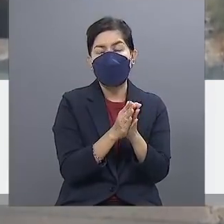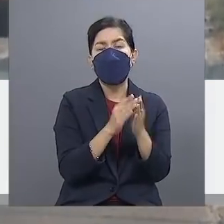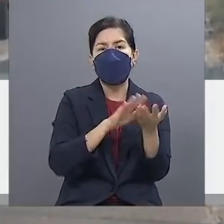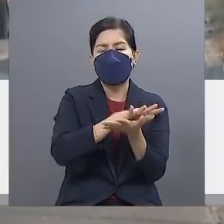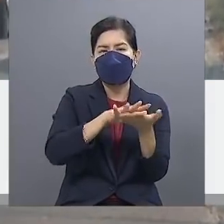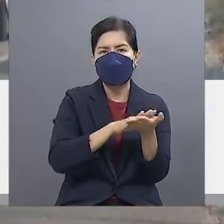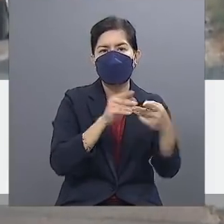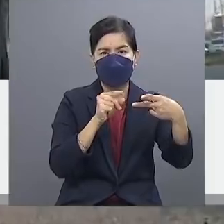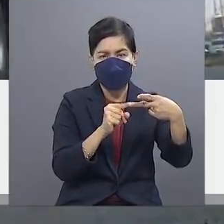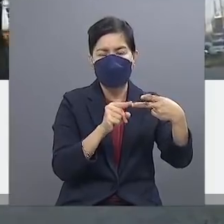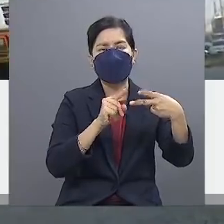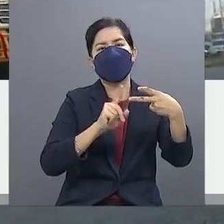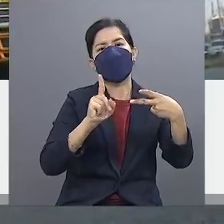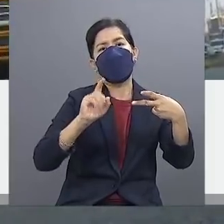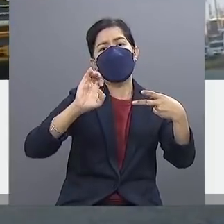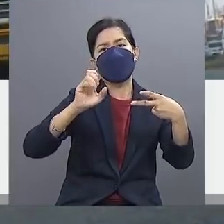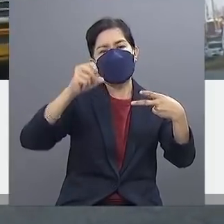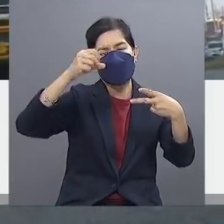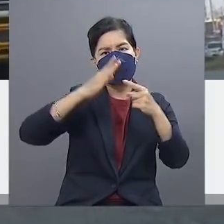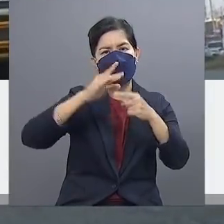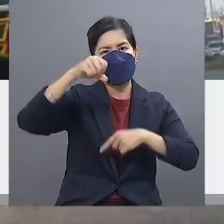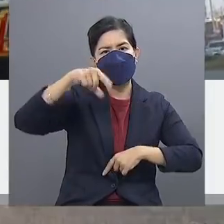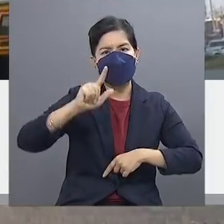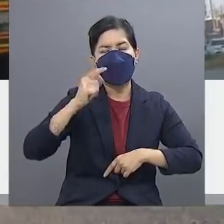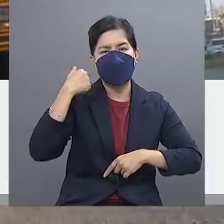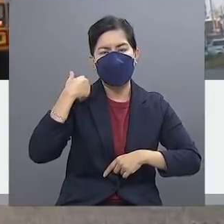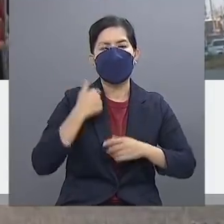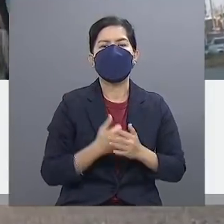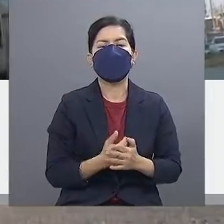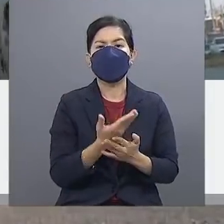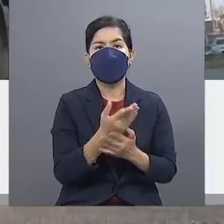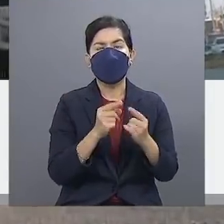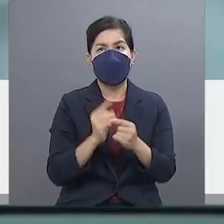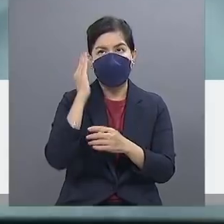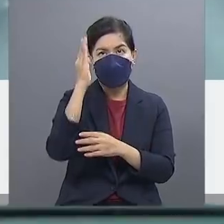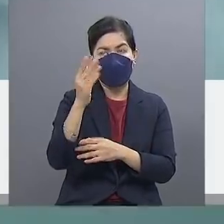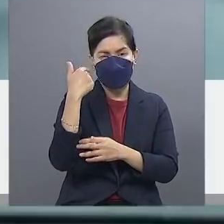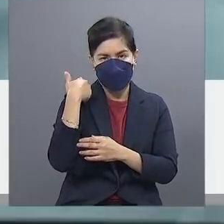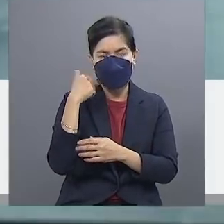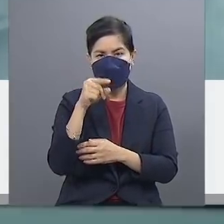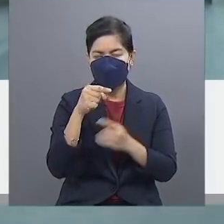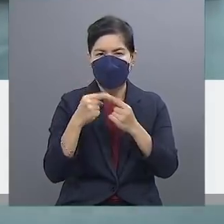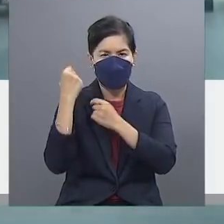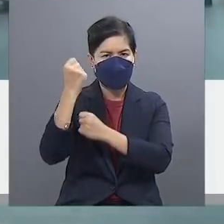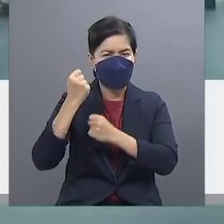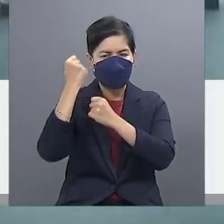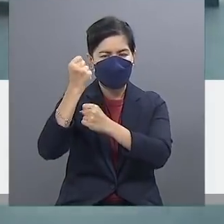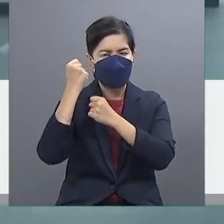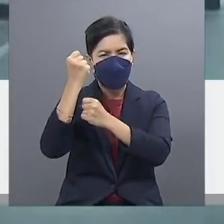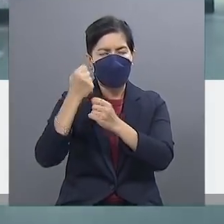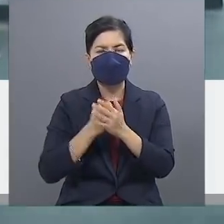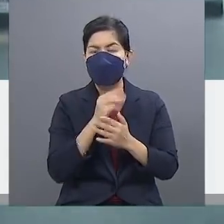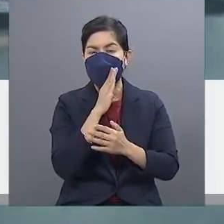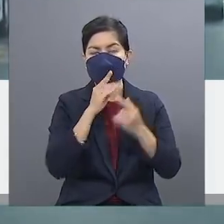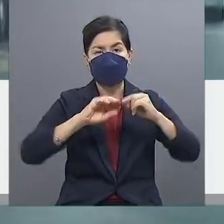ามข้อที่ได้ประกาศเอาไว้แล้วก็เตรียมจะยกระดับการเคลื่อนไหวด้วยนะคะหากรัฐบาลยังนิ่งเฉยต่อข้อเรียกร้องค่ะทั้